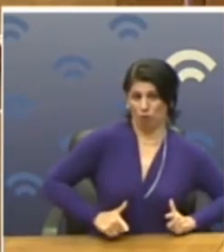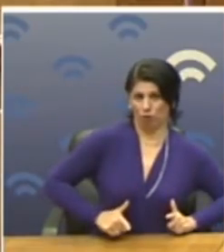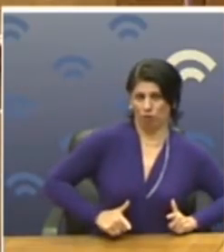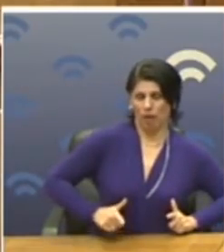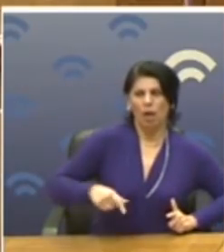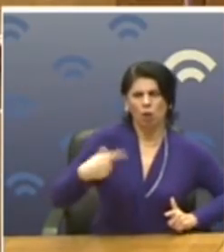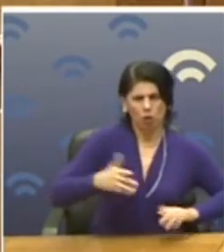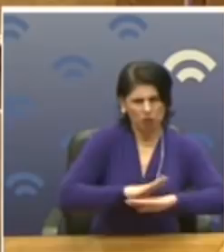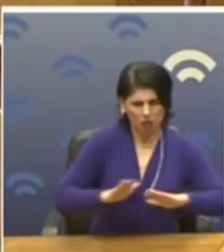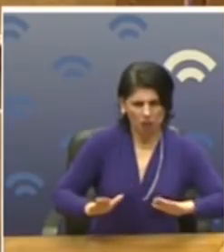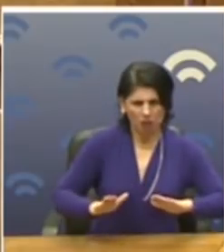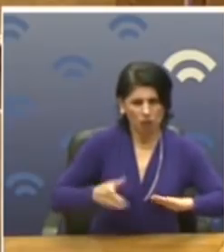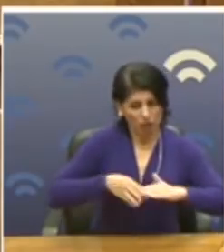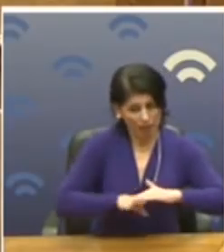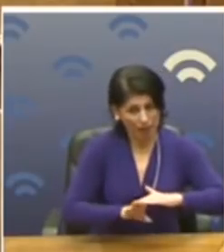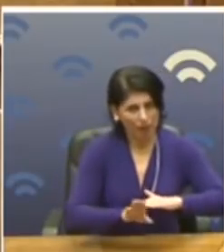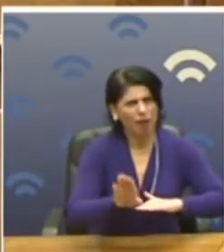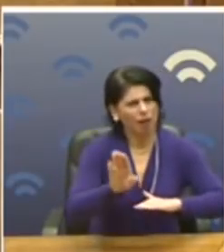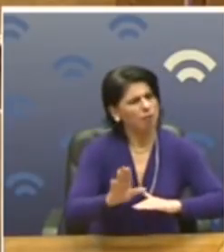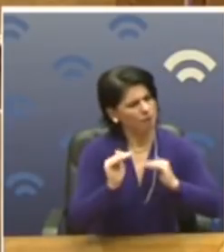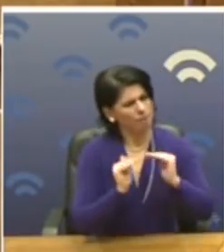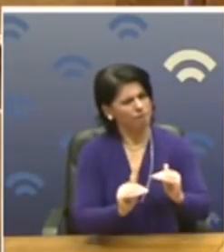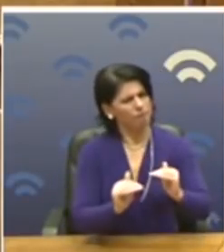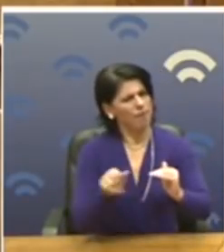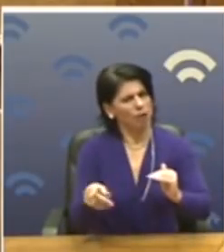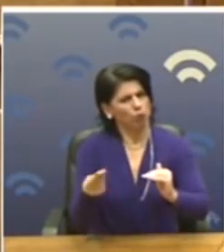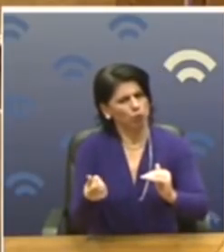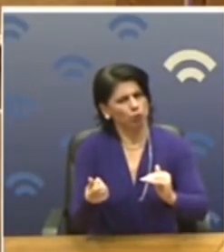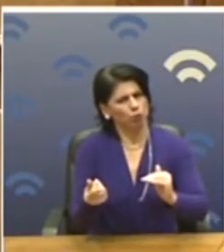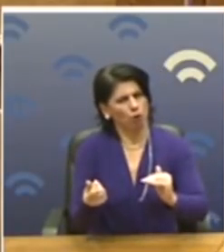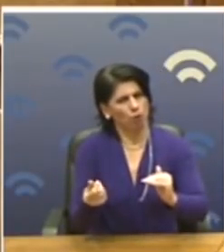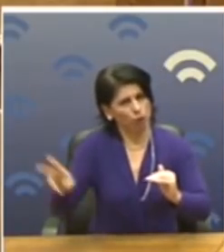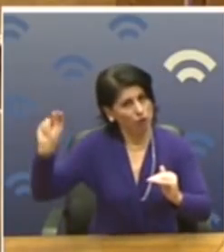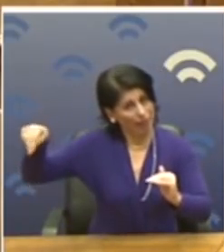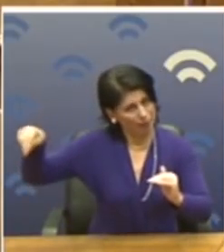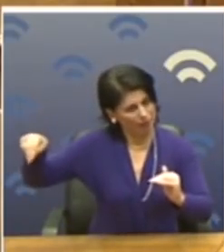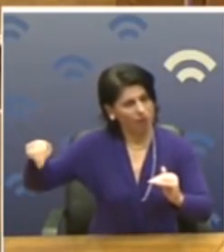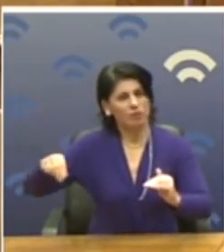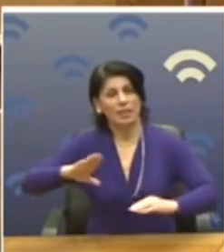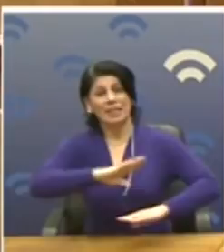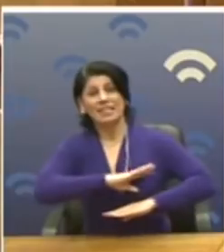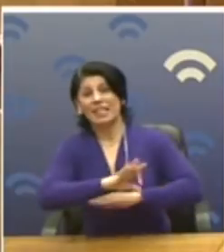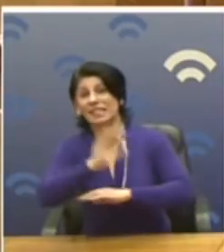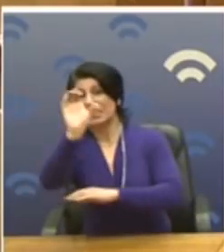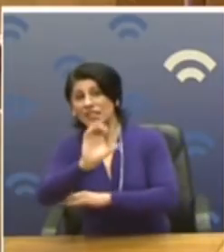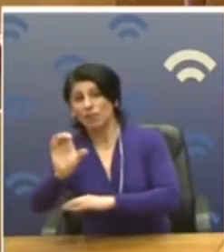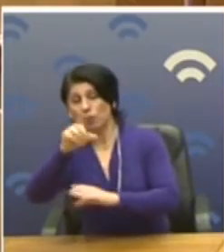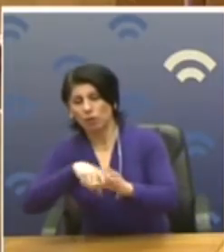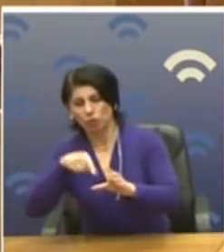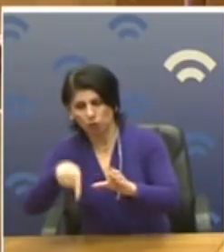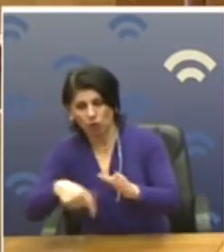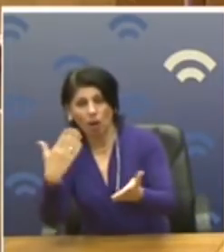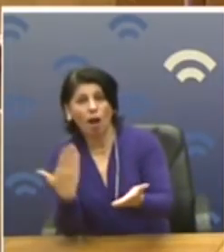μιας πιθανής ανάκαμψης αν έρθει. Επιλογή δική σας είναι η στρατηγική της Ευρωπαϊκής Ένωσης που τώρα